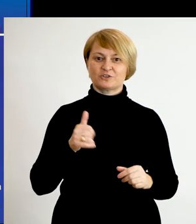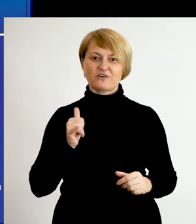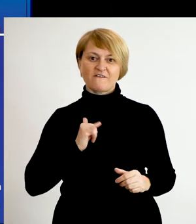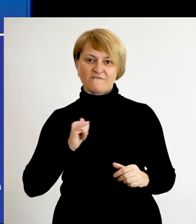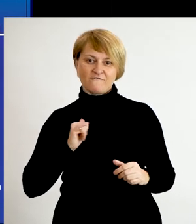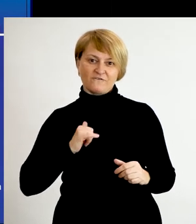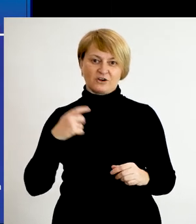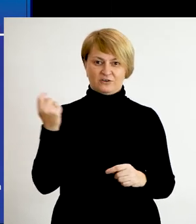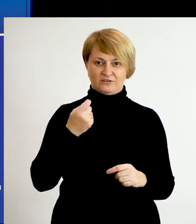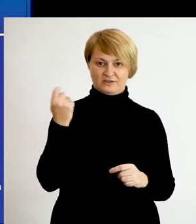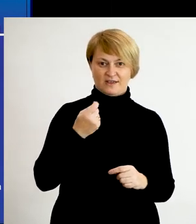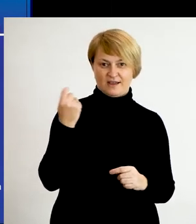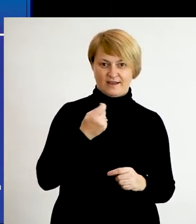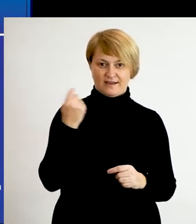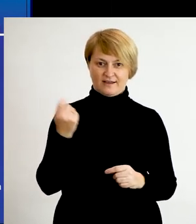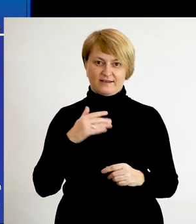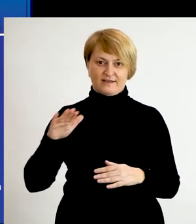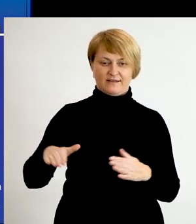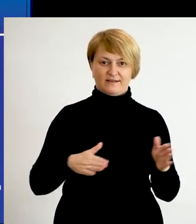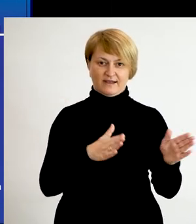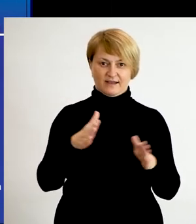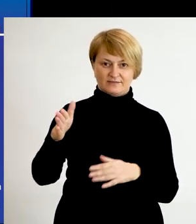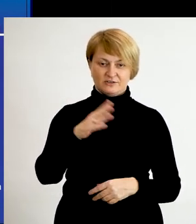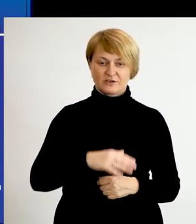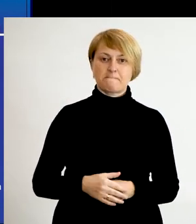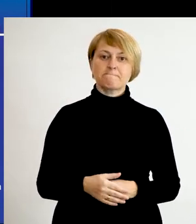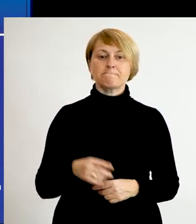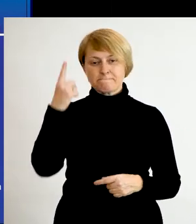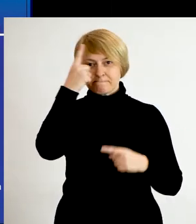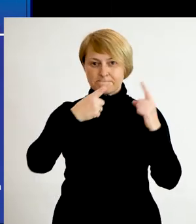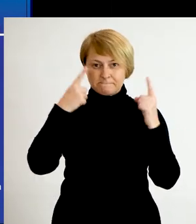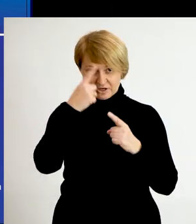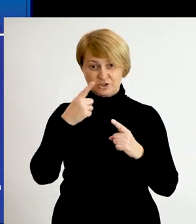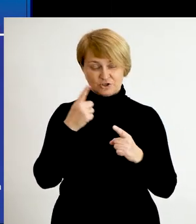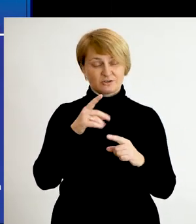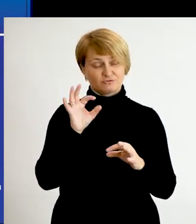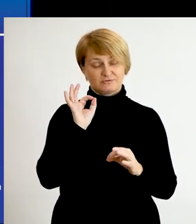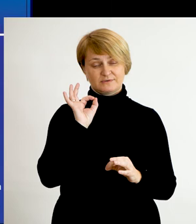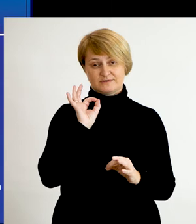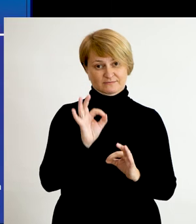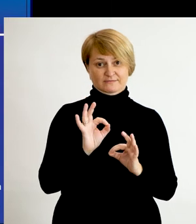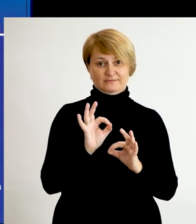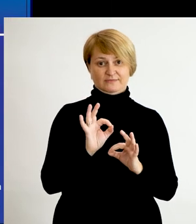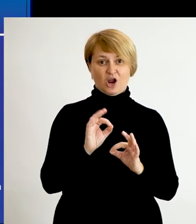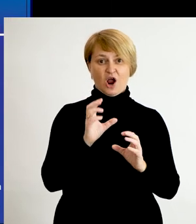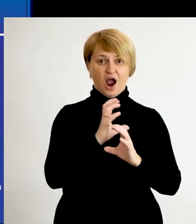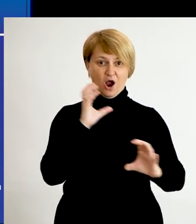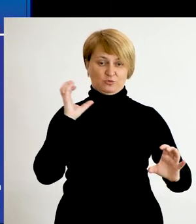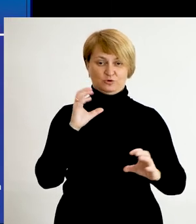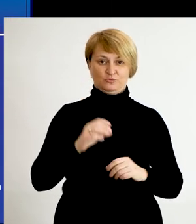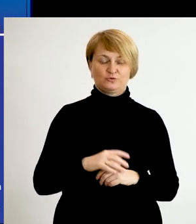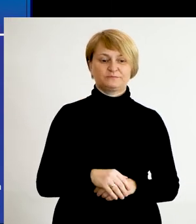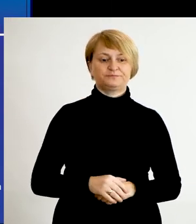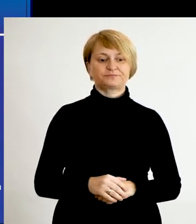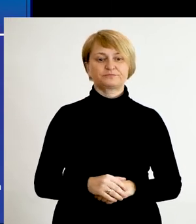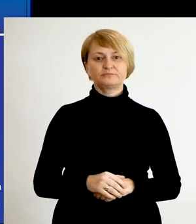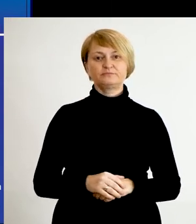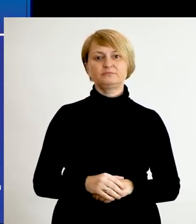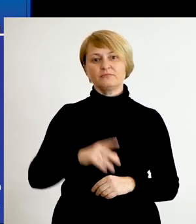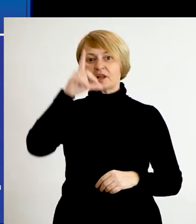sprawnie wyglądało. A szczególnie mam tu na myśli przejazdy autobusem i przesiadanie się. Opole